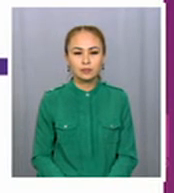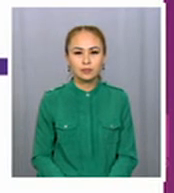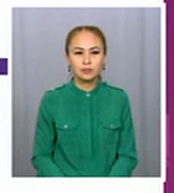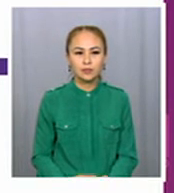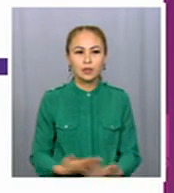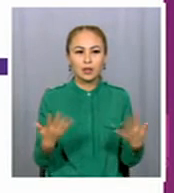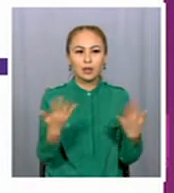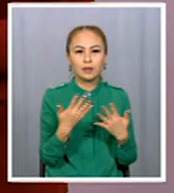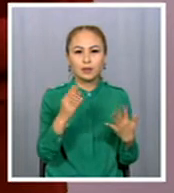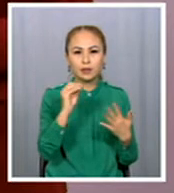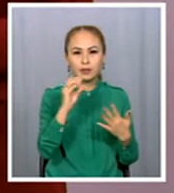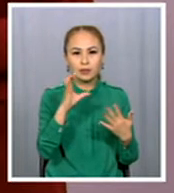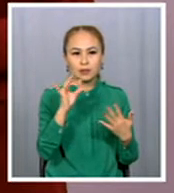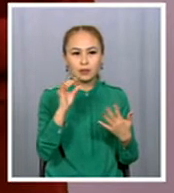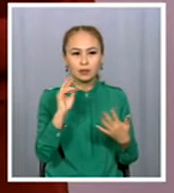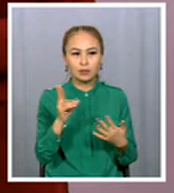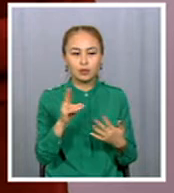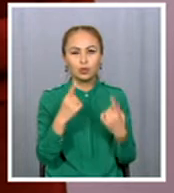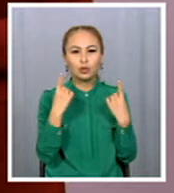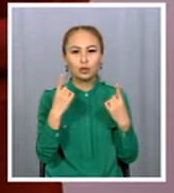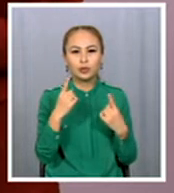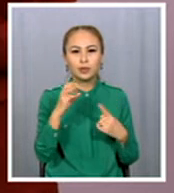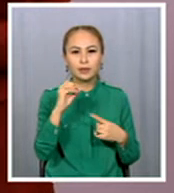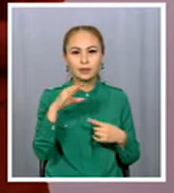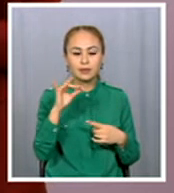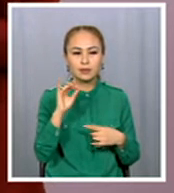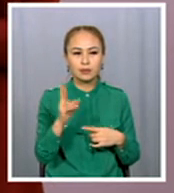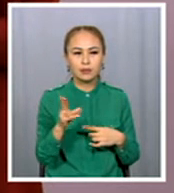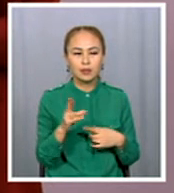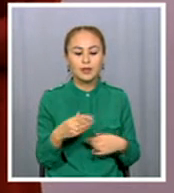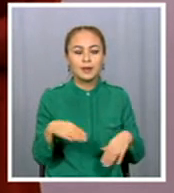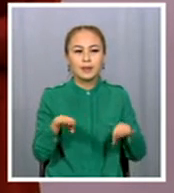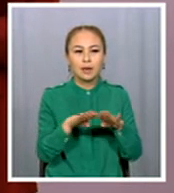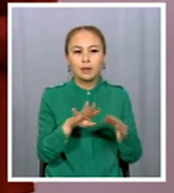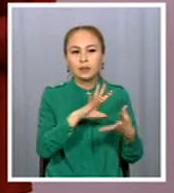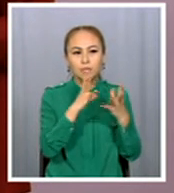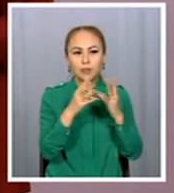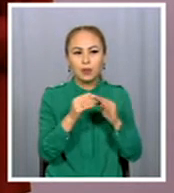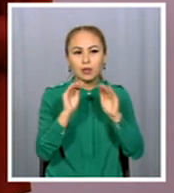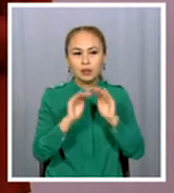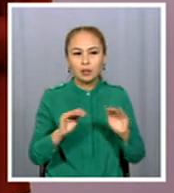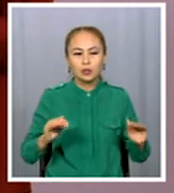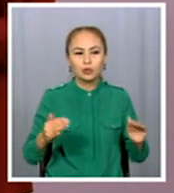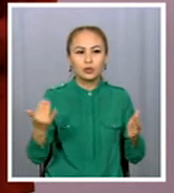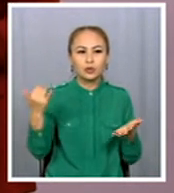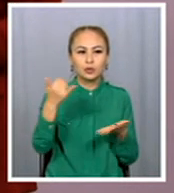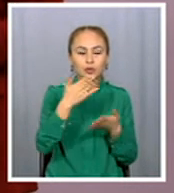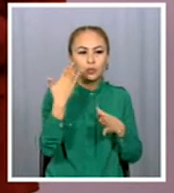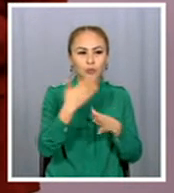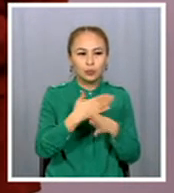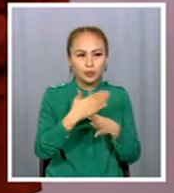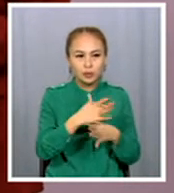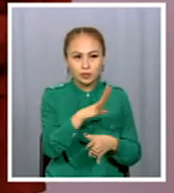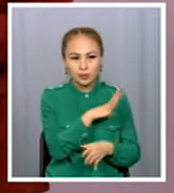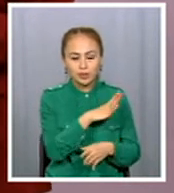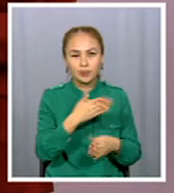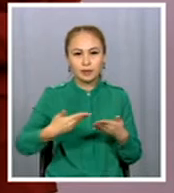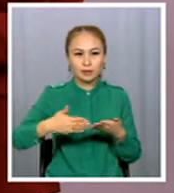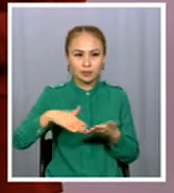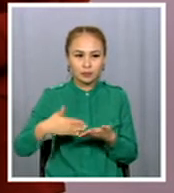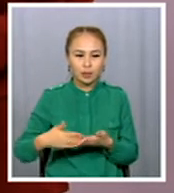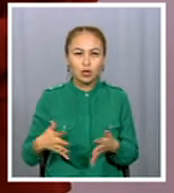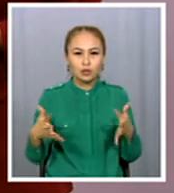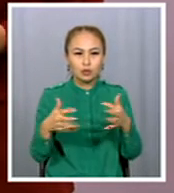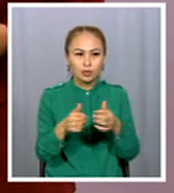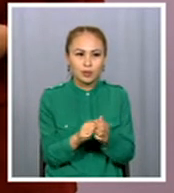қандай етістіктер екен? Күрделі етістік екен. Яғни балалар, біз құйды, көмектесті, екті,